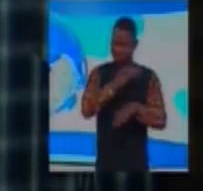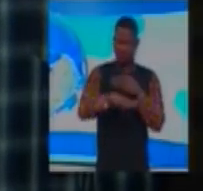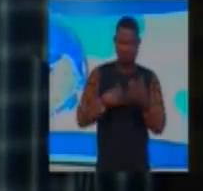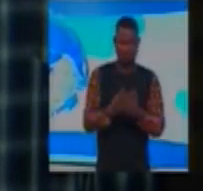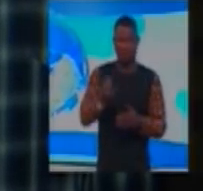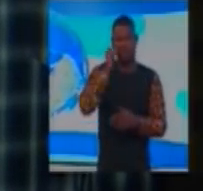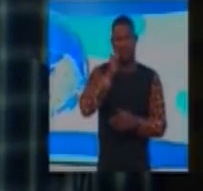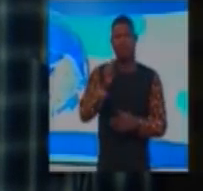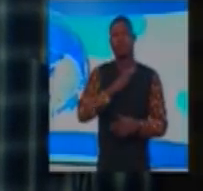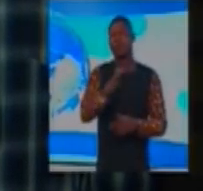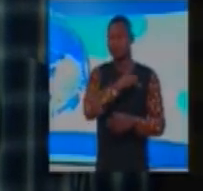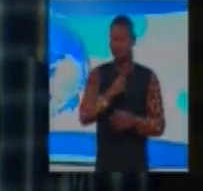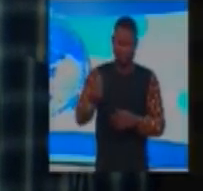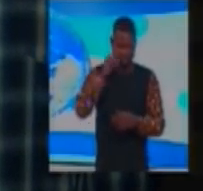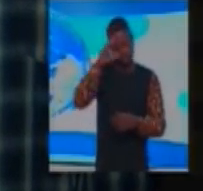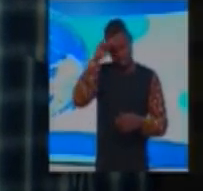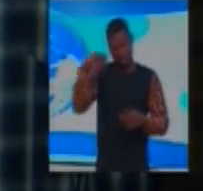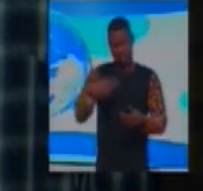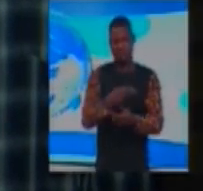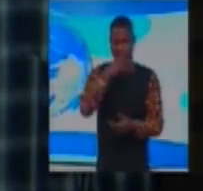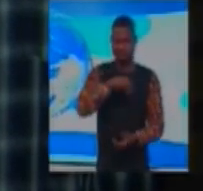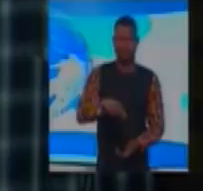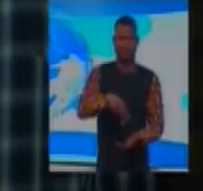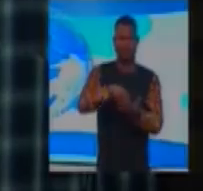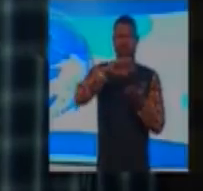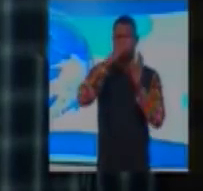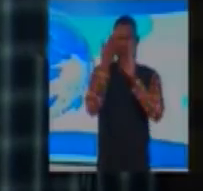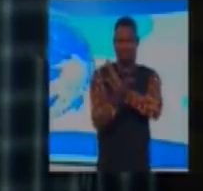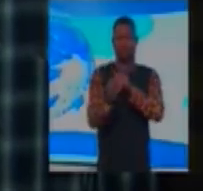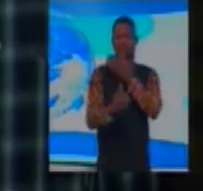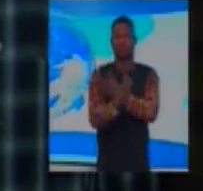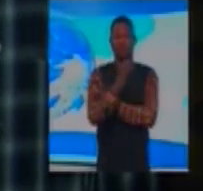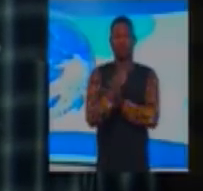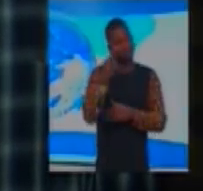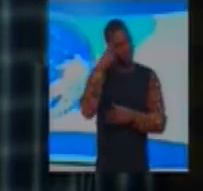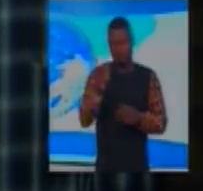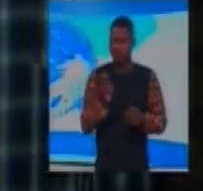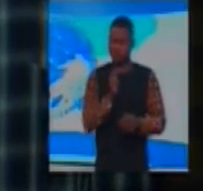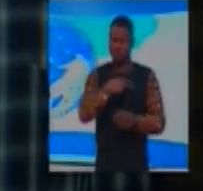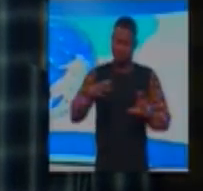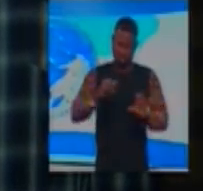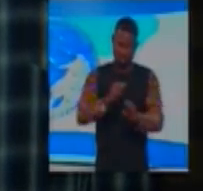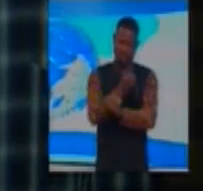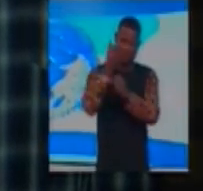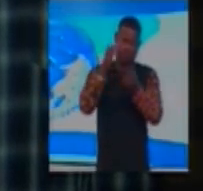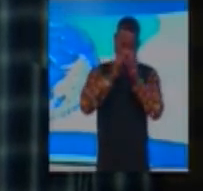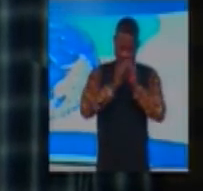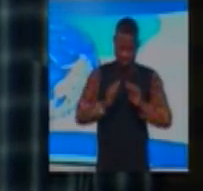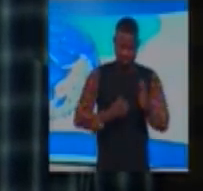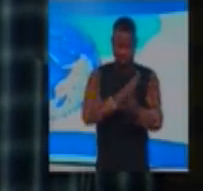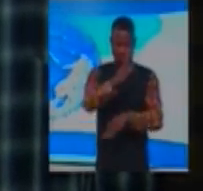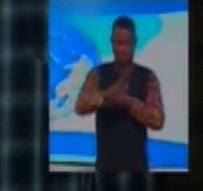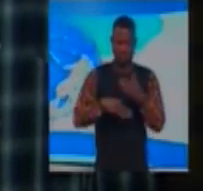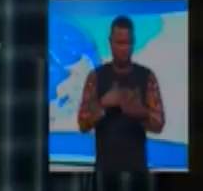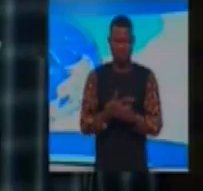Dieu le Tout-Puissant pour que nous ayons la quiétude partout à travers le